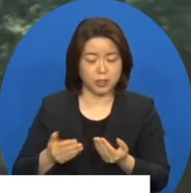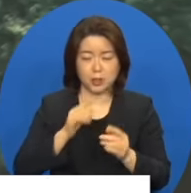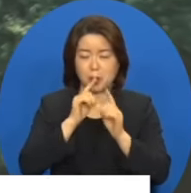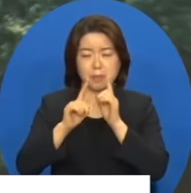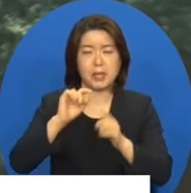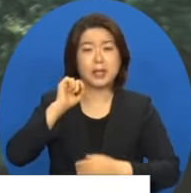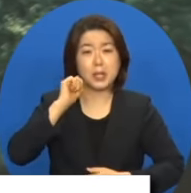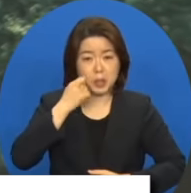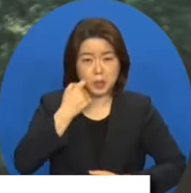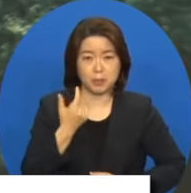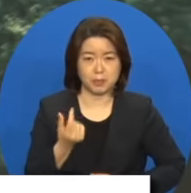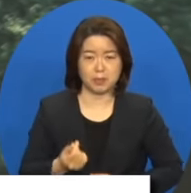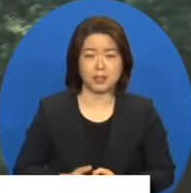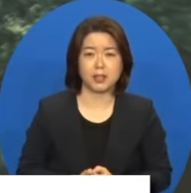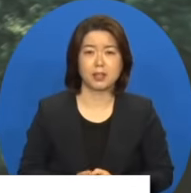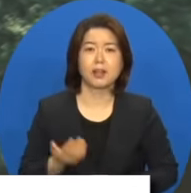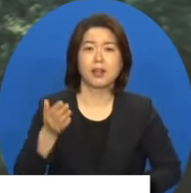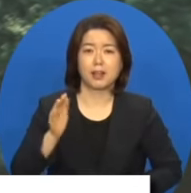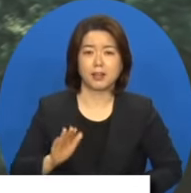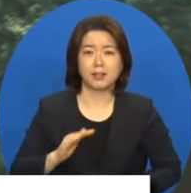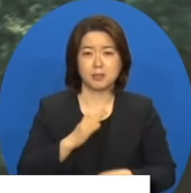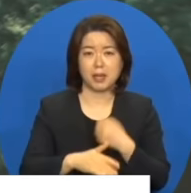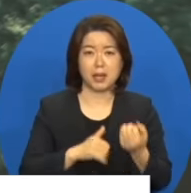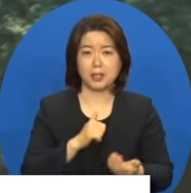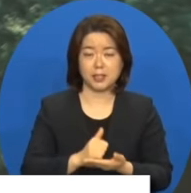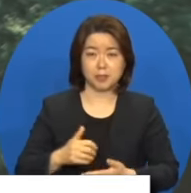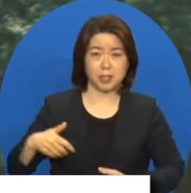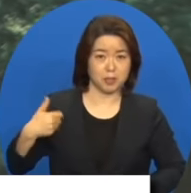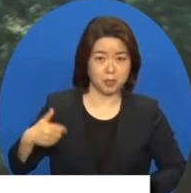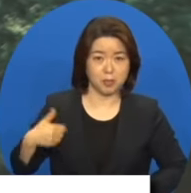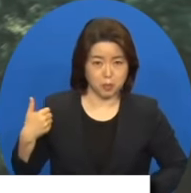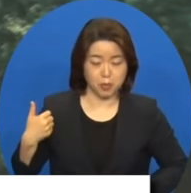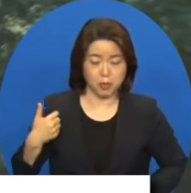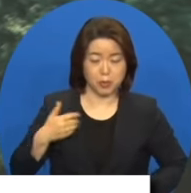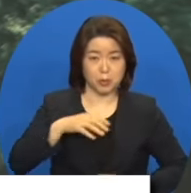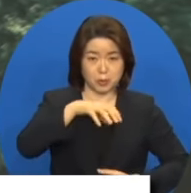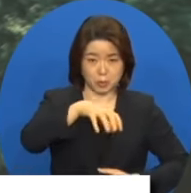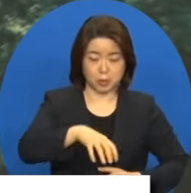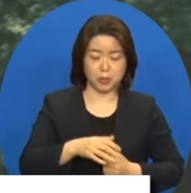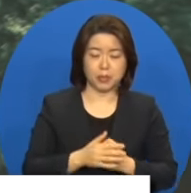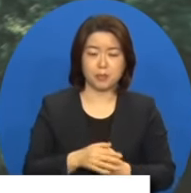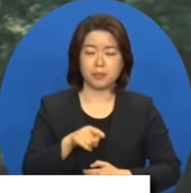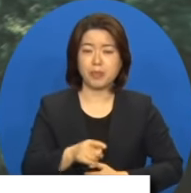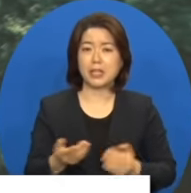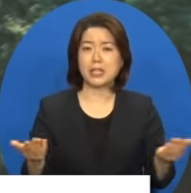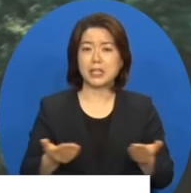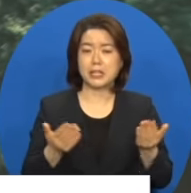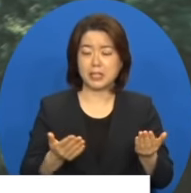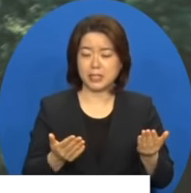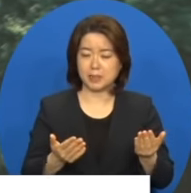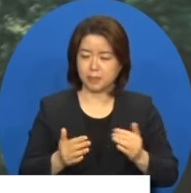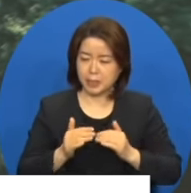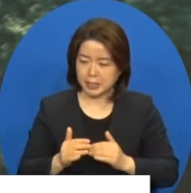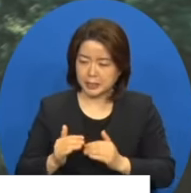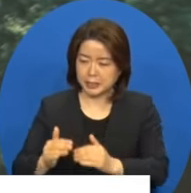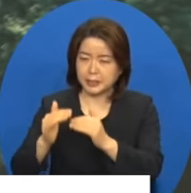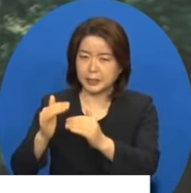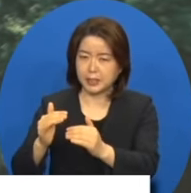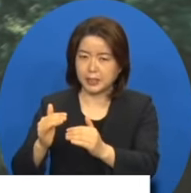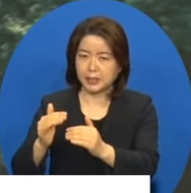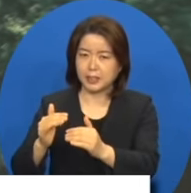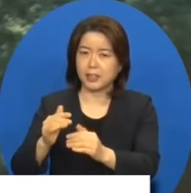없습니다. 그렇지만 하나님이 모르는 가운데 이 일이 진행이 되었다고 말할 수도 없을